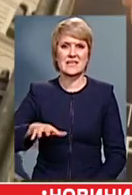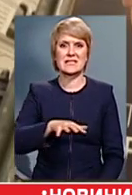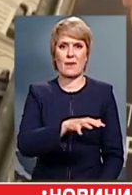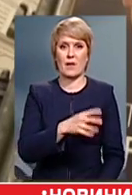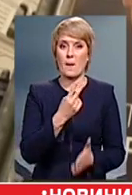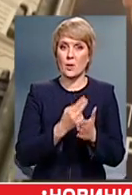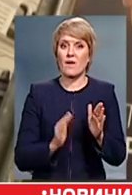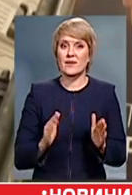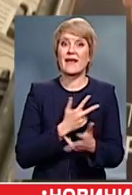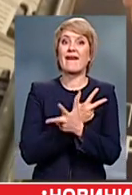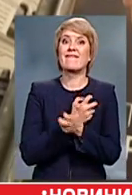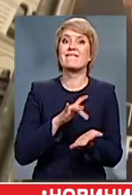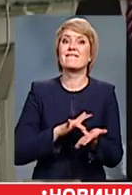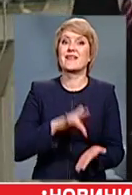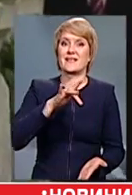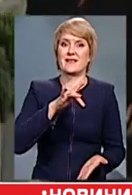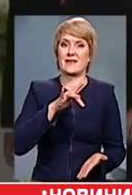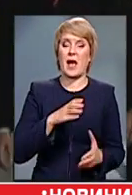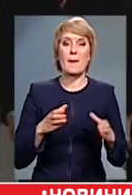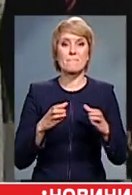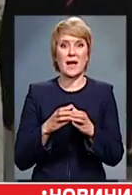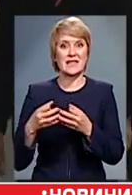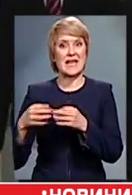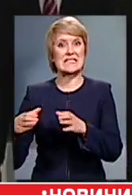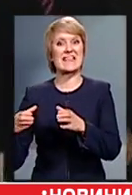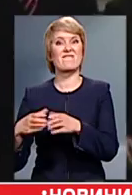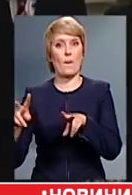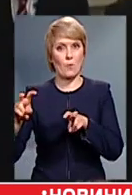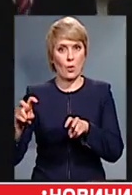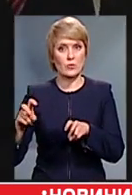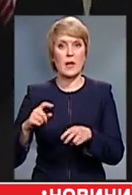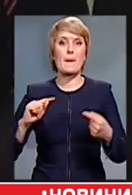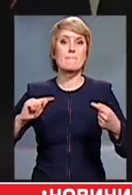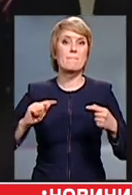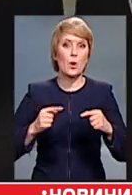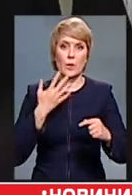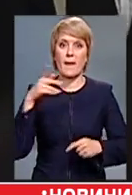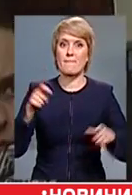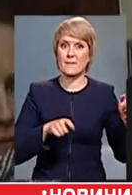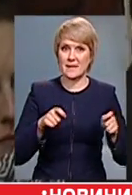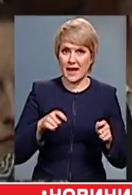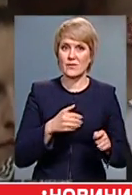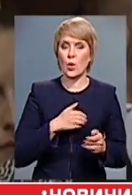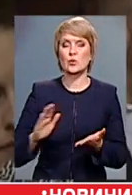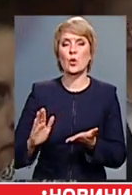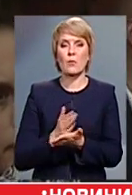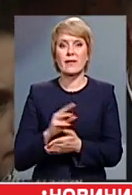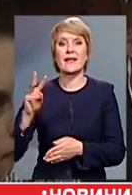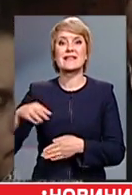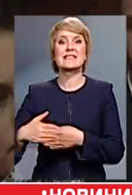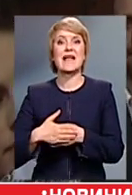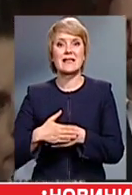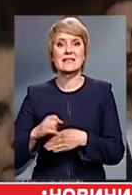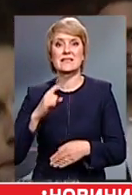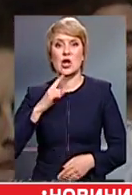зазнав лише у Відні. Партія «Свобода» виступає проти мігрантів і за зняття санкцій з Росії. Попереду другий тур виборів. Там Гофер